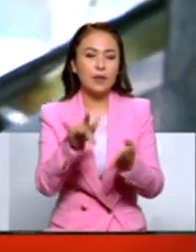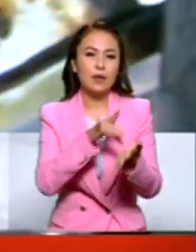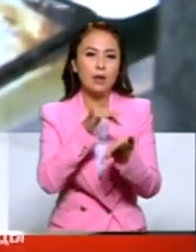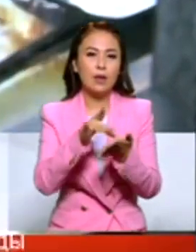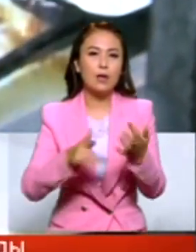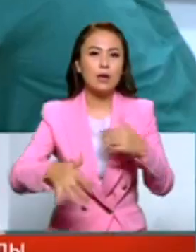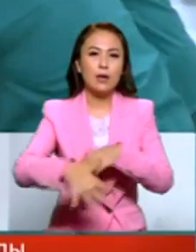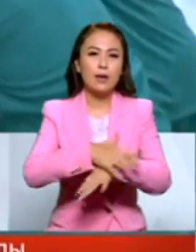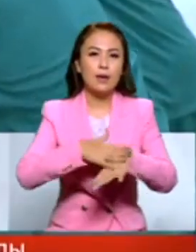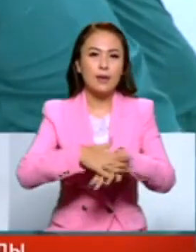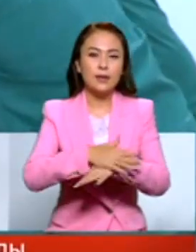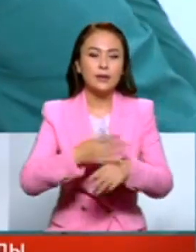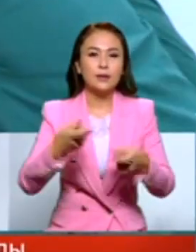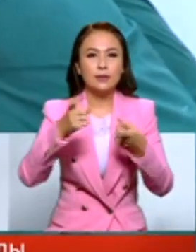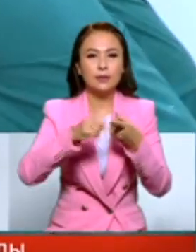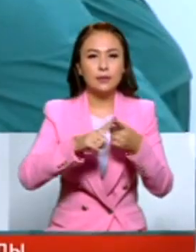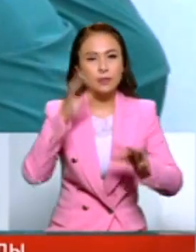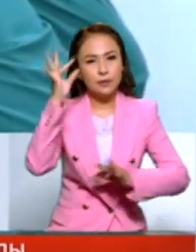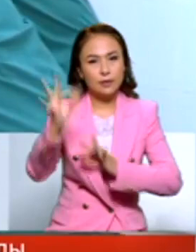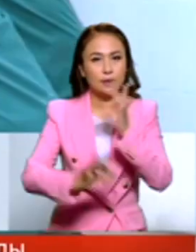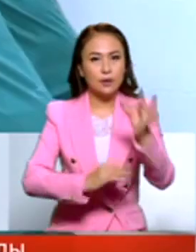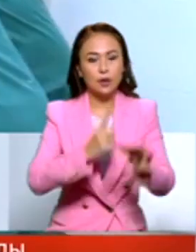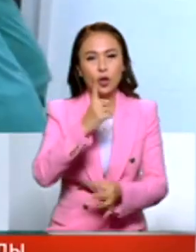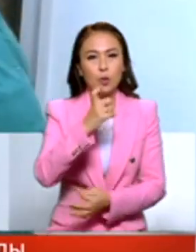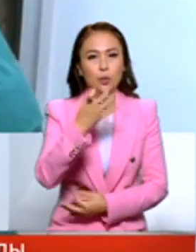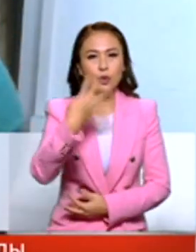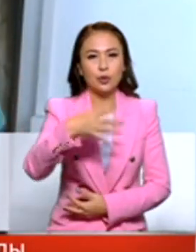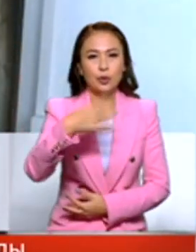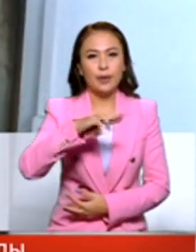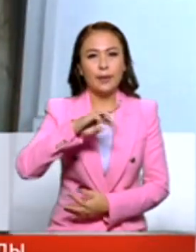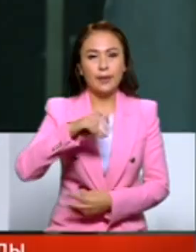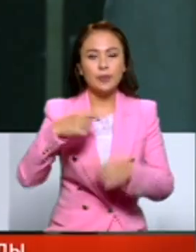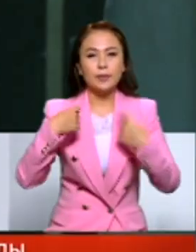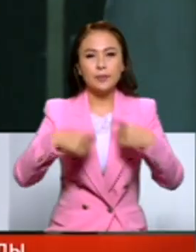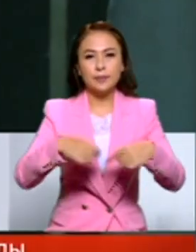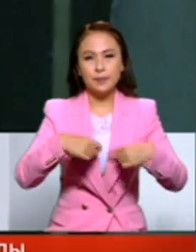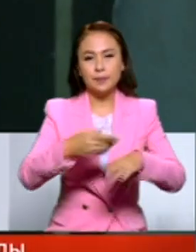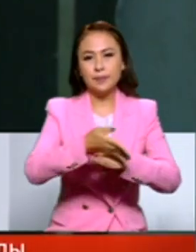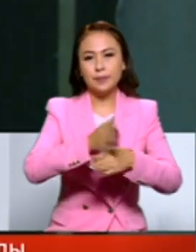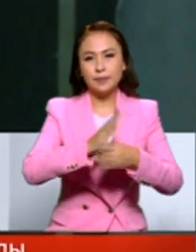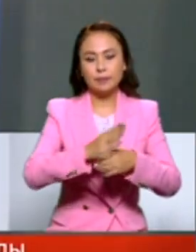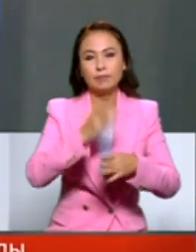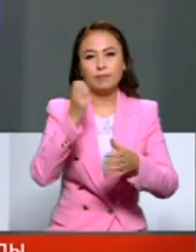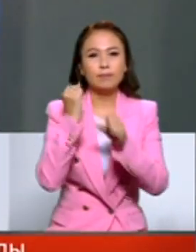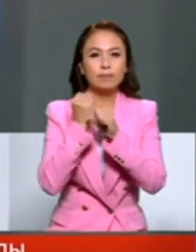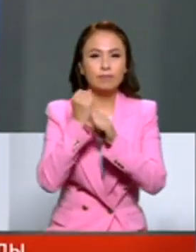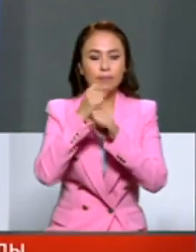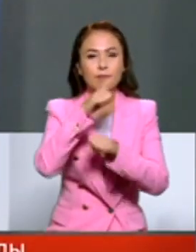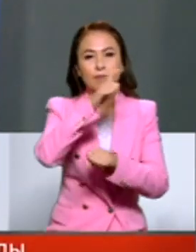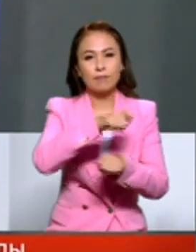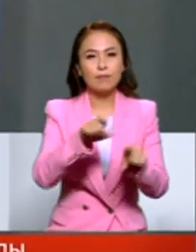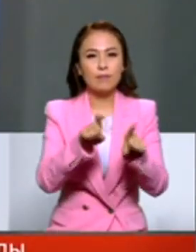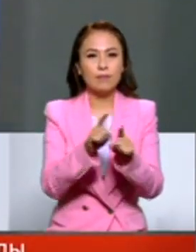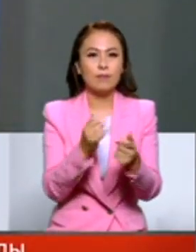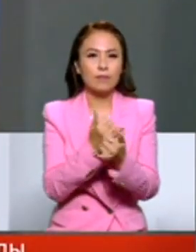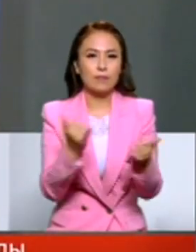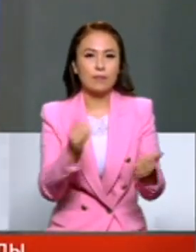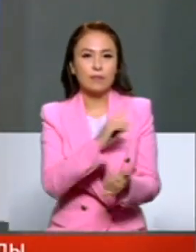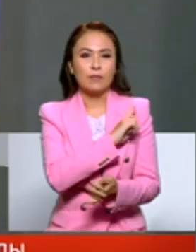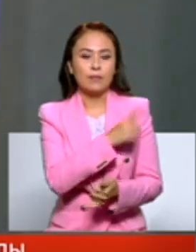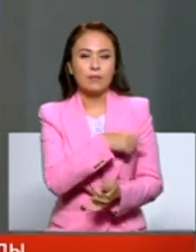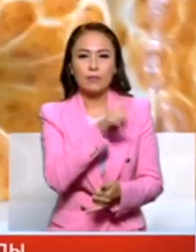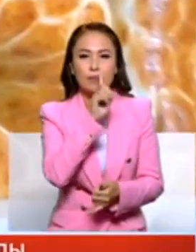халқының сұранысына сай тәулігіне 140 мың қауіпті бөлке пісіреді. Сондықтан ұнның қымбаттауы жұртшылыққа қатты әсер ете